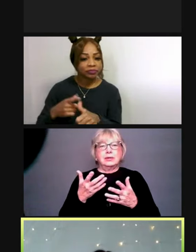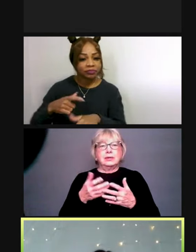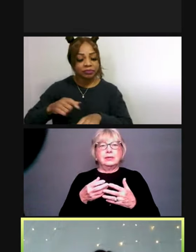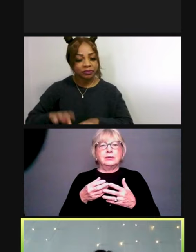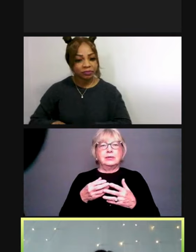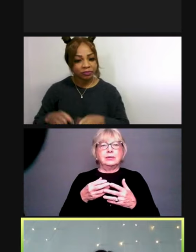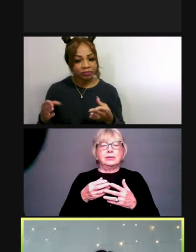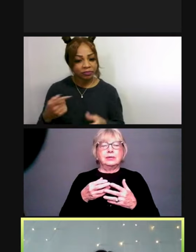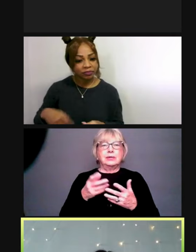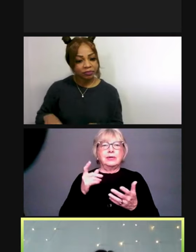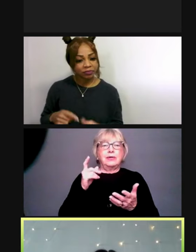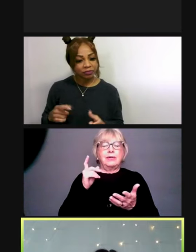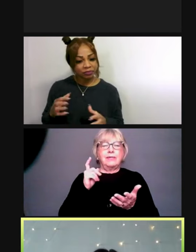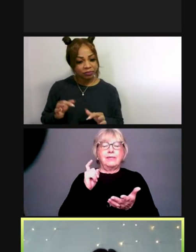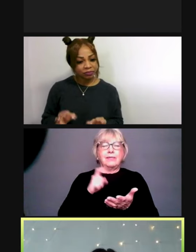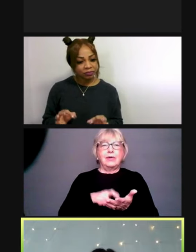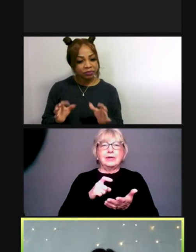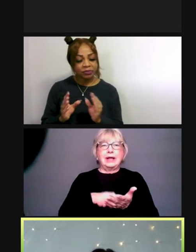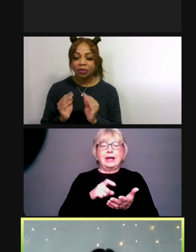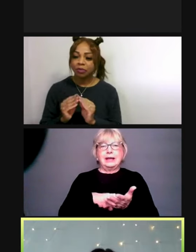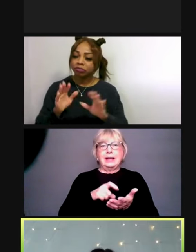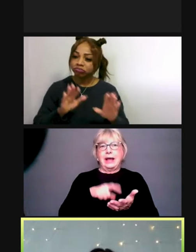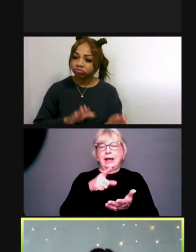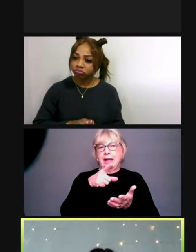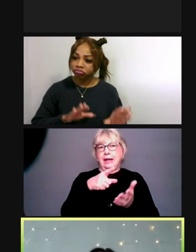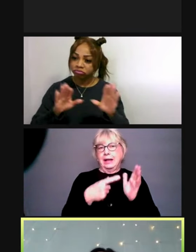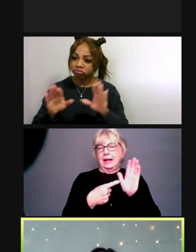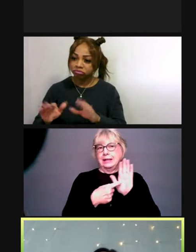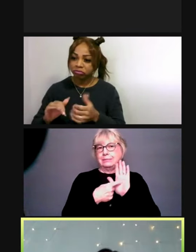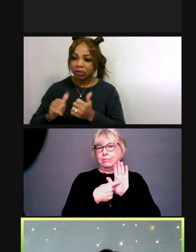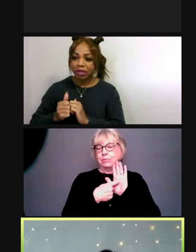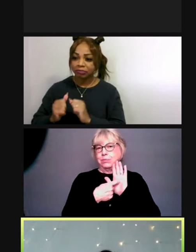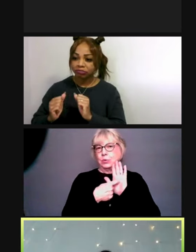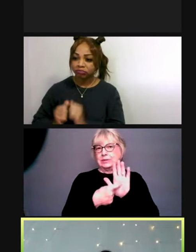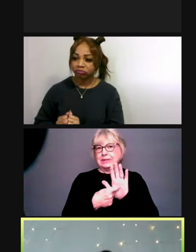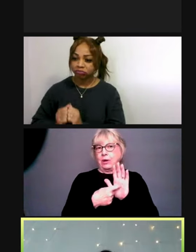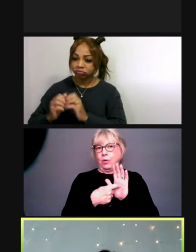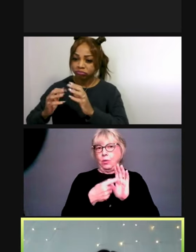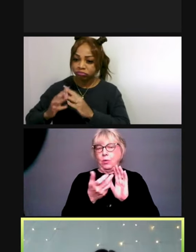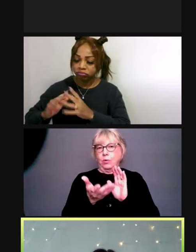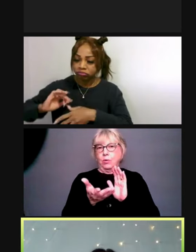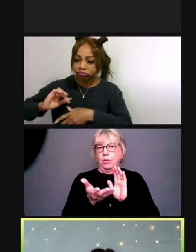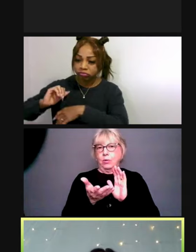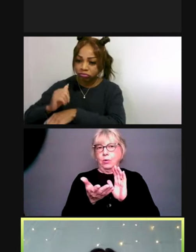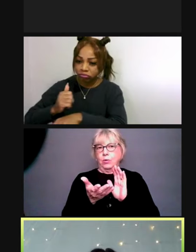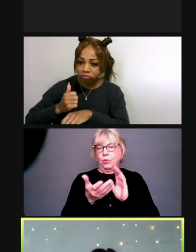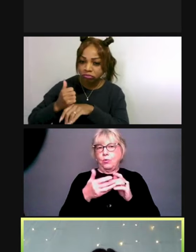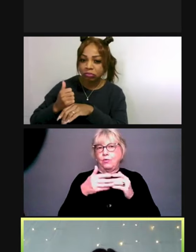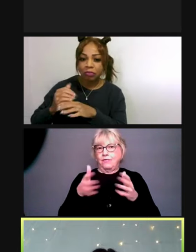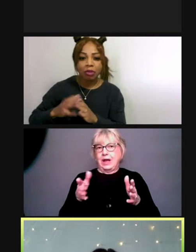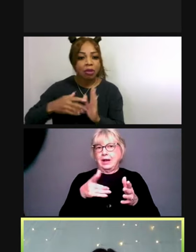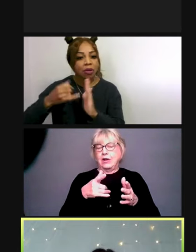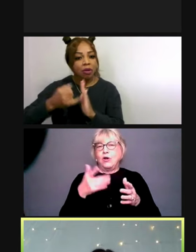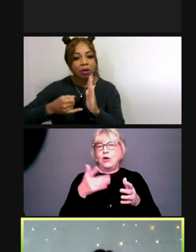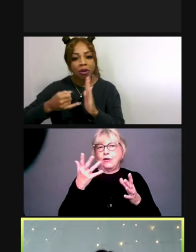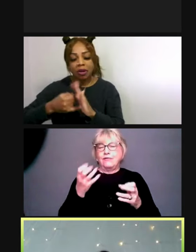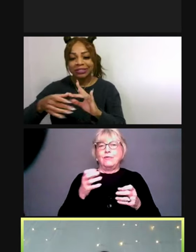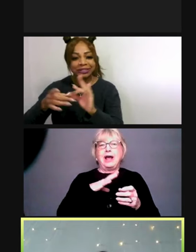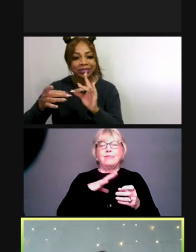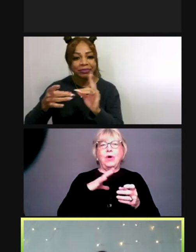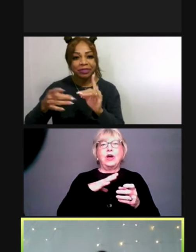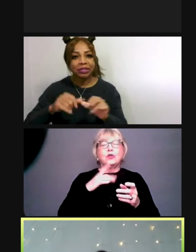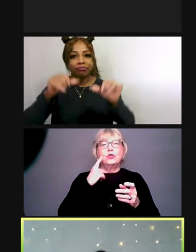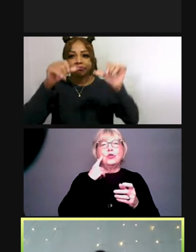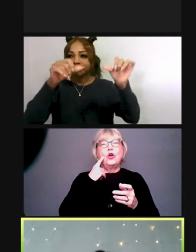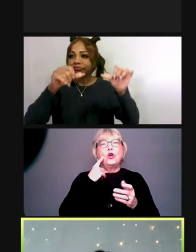quand cette exposition s'est ouverte, on a voulu adopter une approche plus